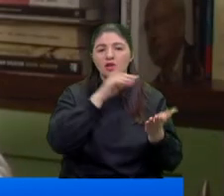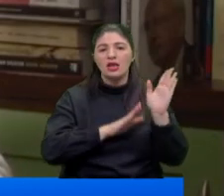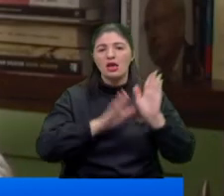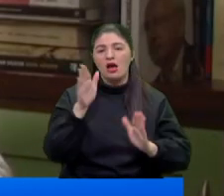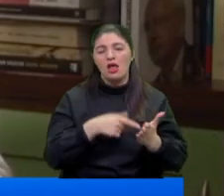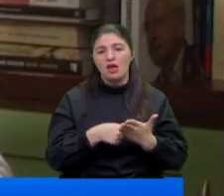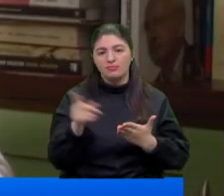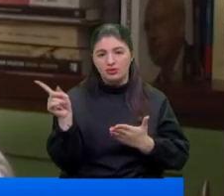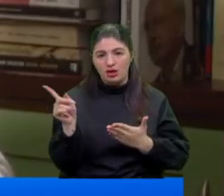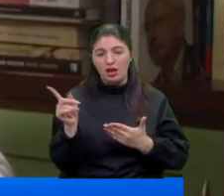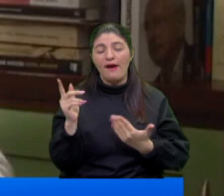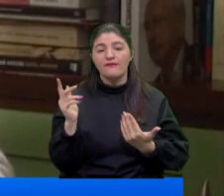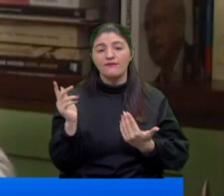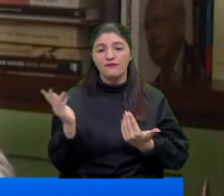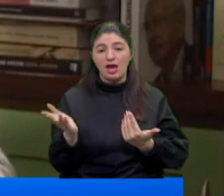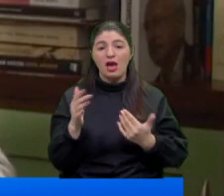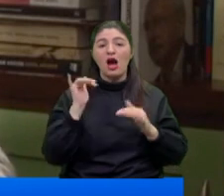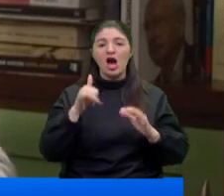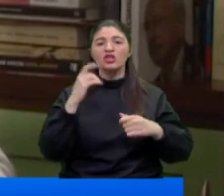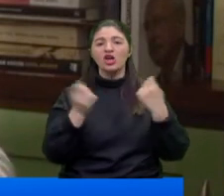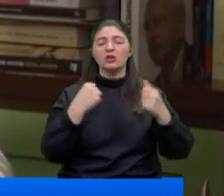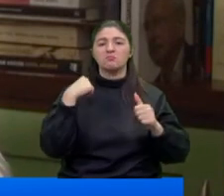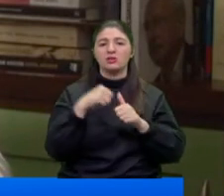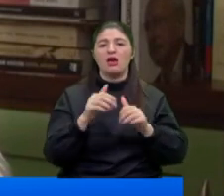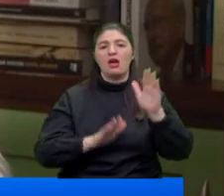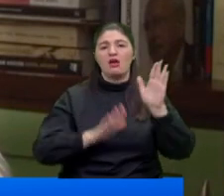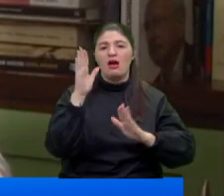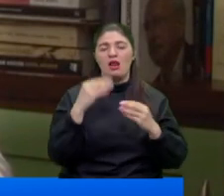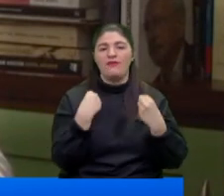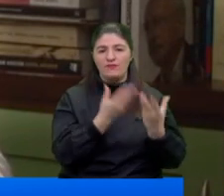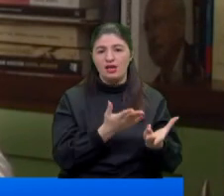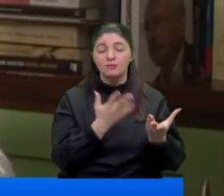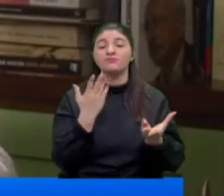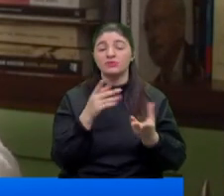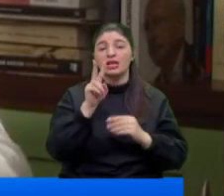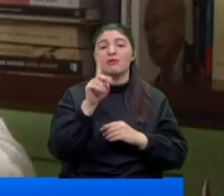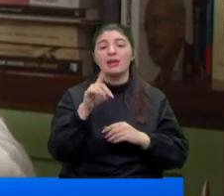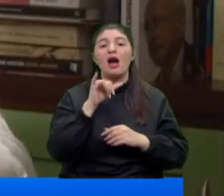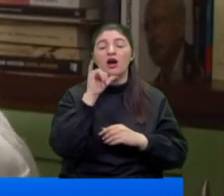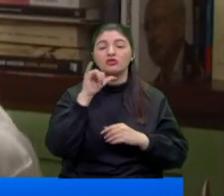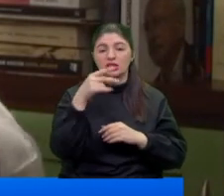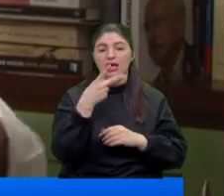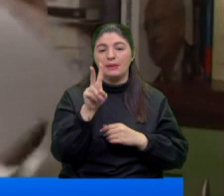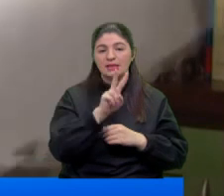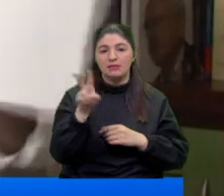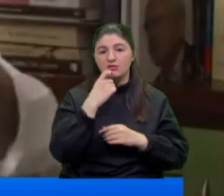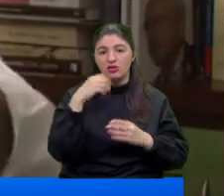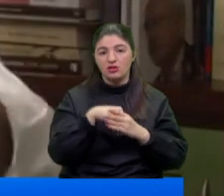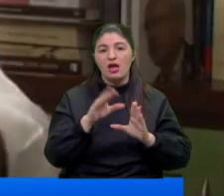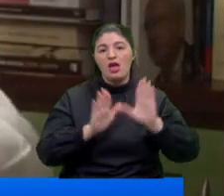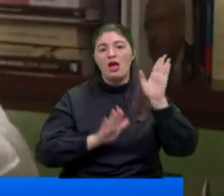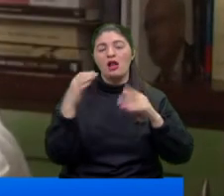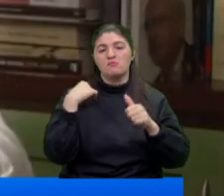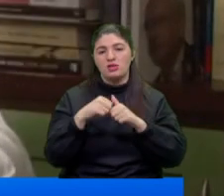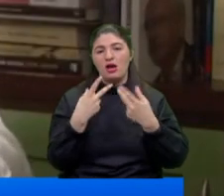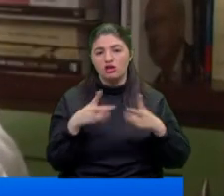ihale iptal edilir ve aynı iş yeniden ihale edilir 21 Ağustos 2020'de ihale